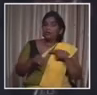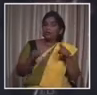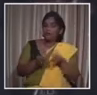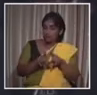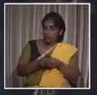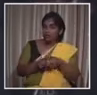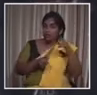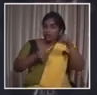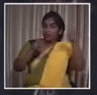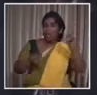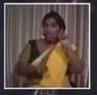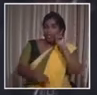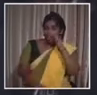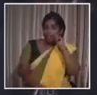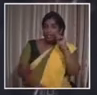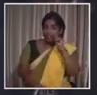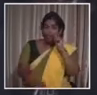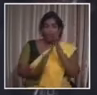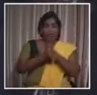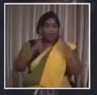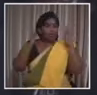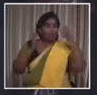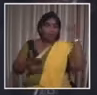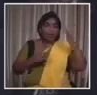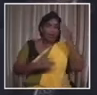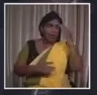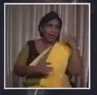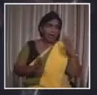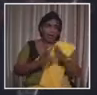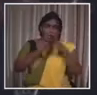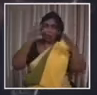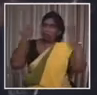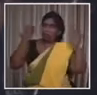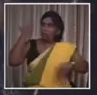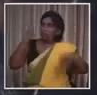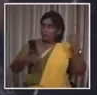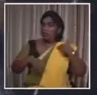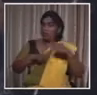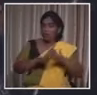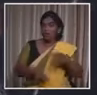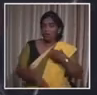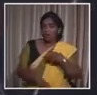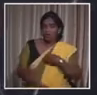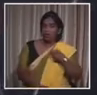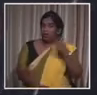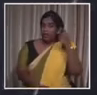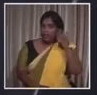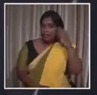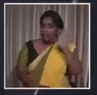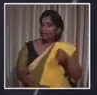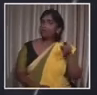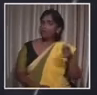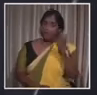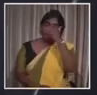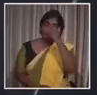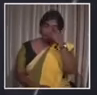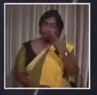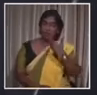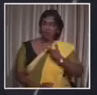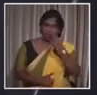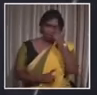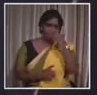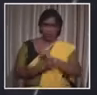අනිත් තැන්වල තාත්තලා රාශියක් නැති වුණා, අම්මලා ගොඩක් නැති වුණා මේ දරුවොන්ට. ඒ වේදනාව අපිට දැනෙන නිසා තමයි කතෝලිකයෙකු